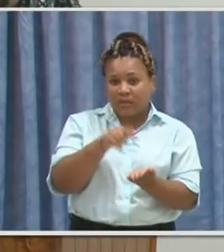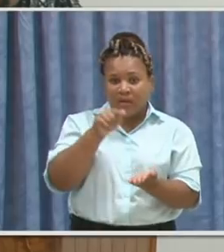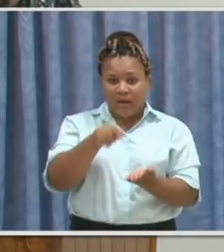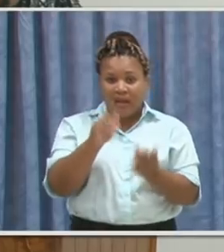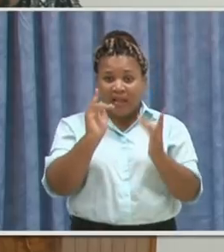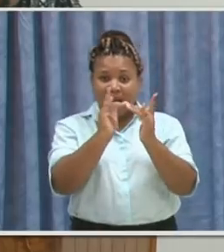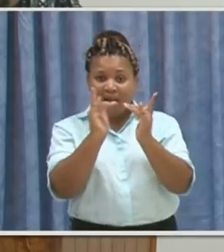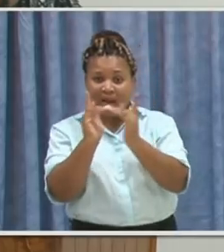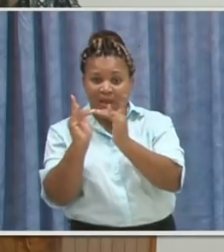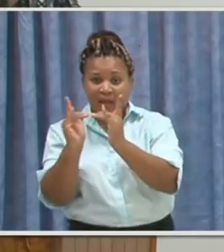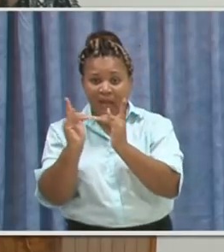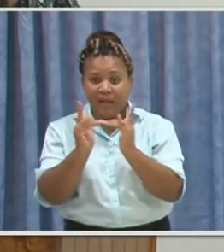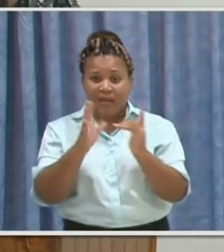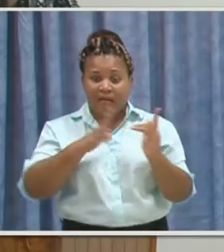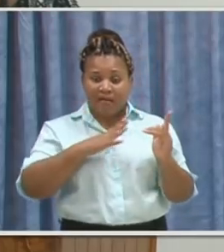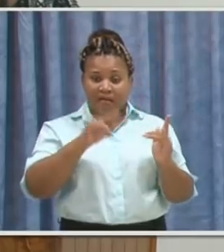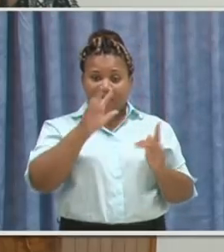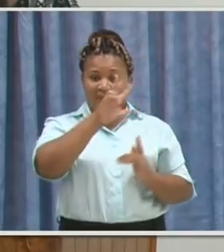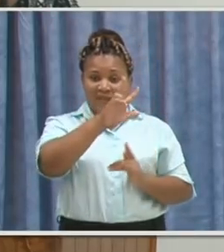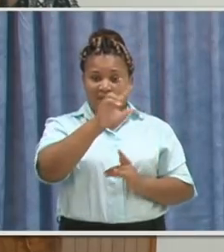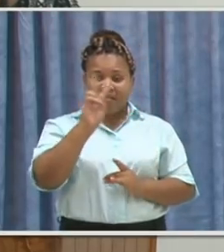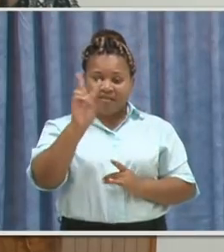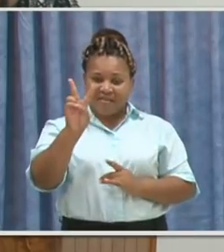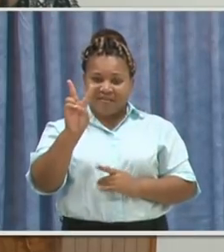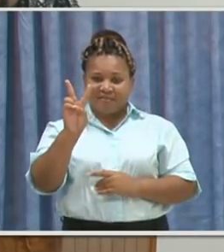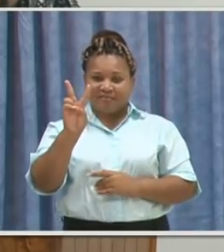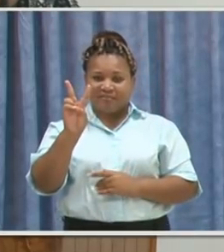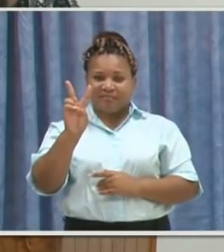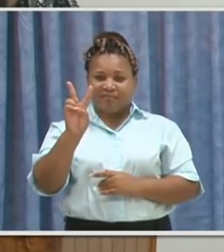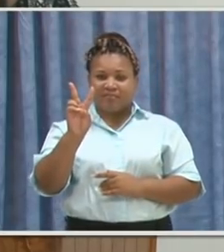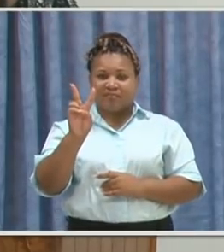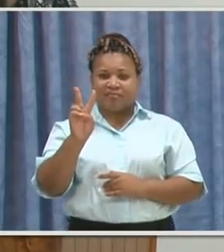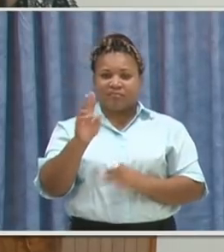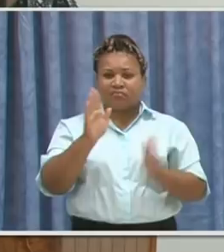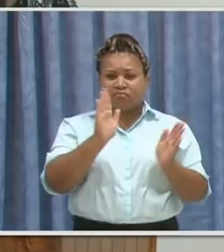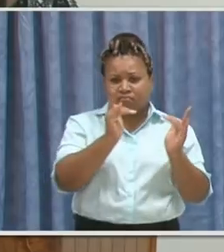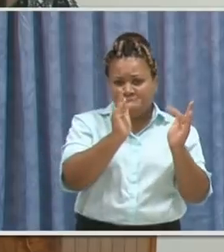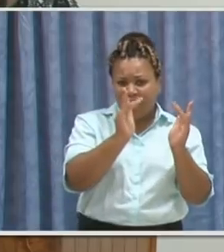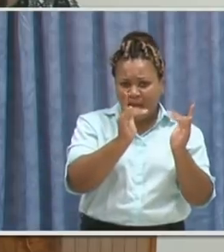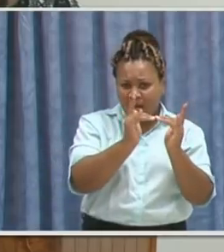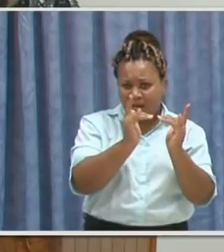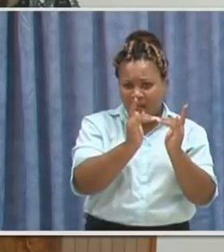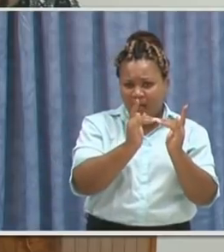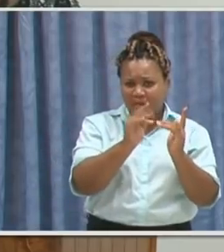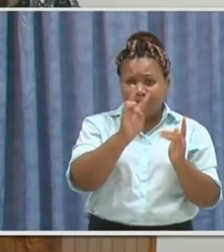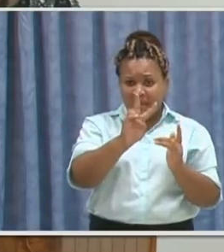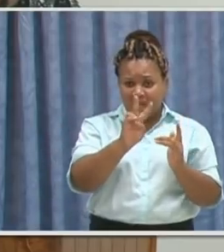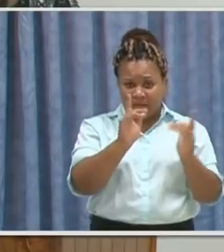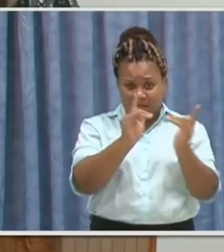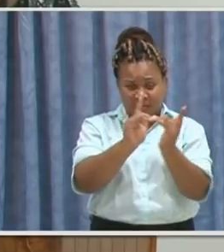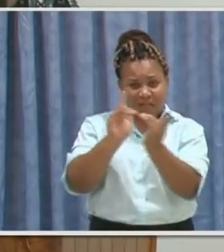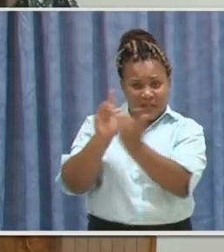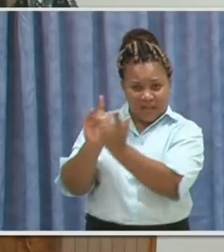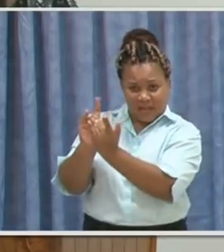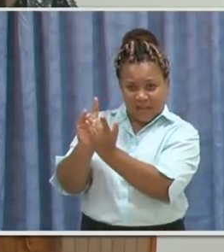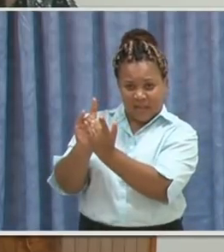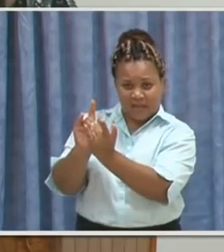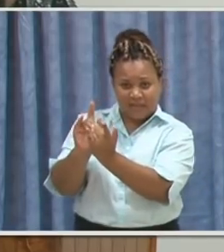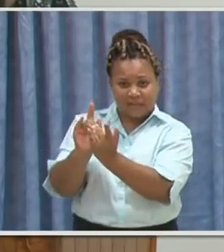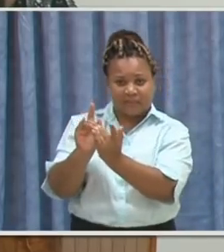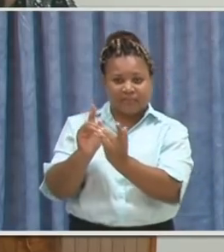chaque l'assemblée, il y en a at least des lili. Il y en a 4 l'assemblée, dans family rooms, qui